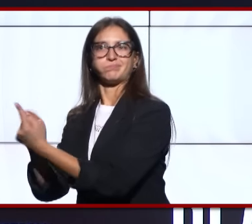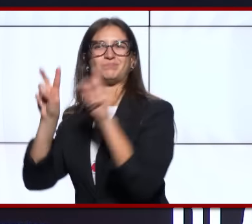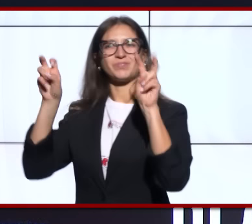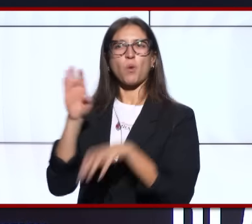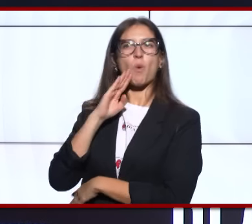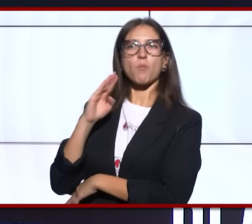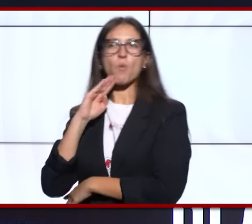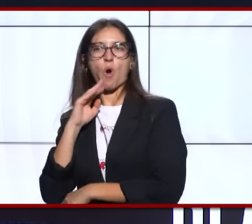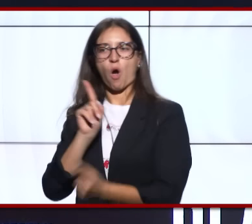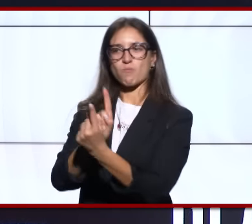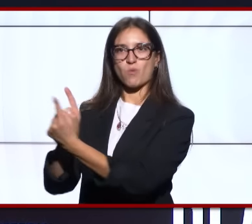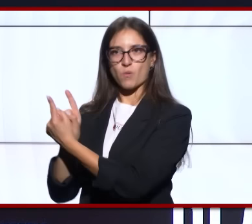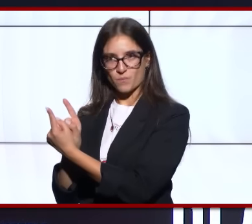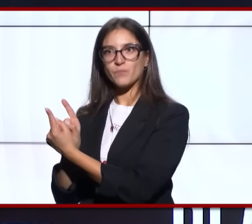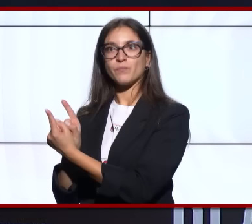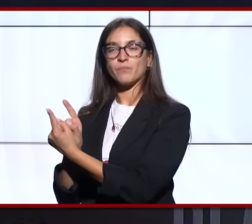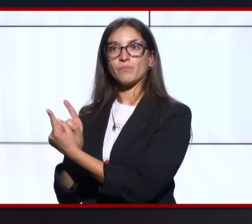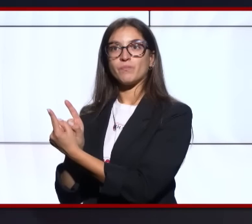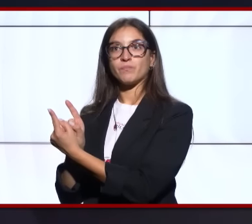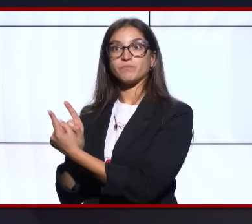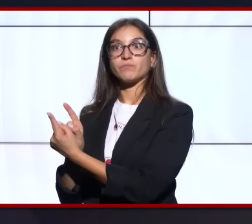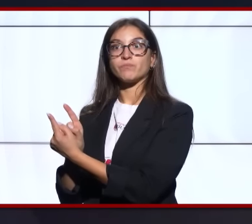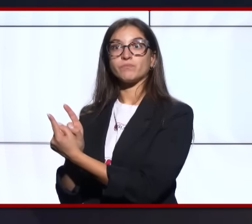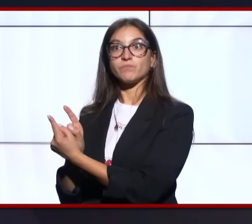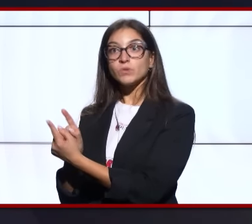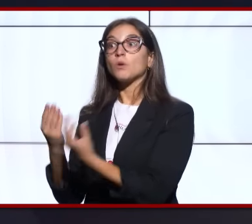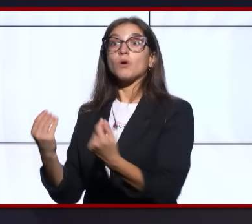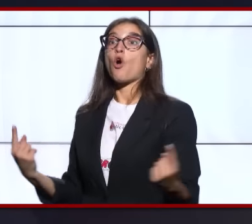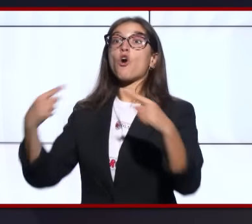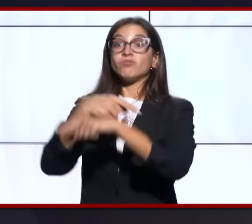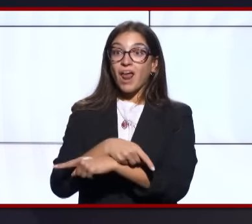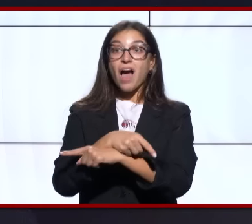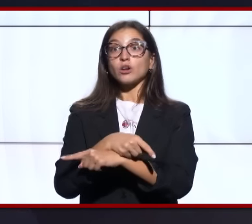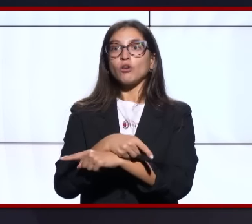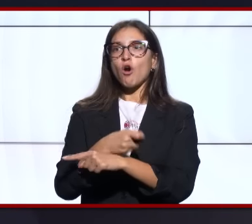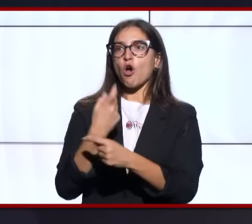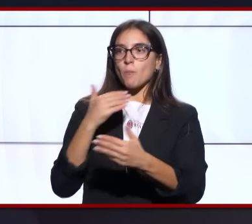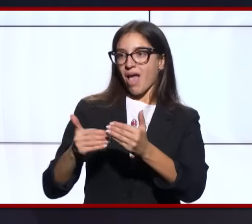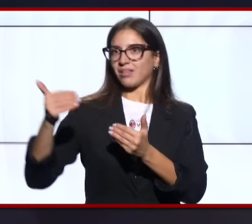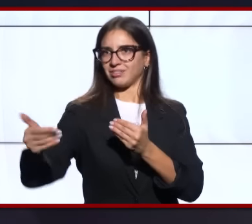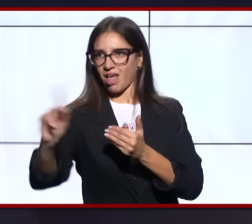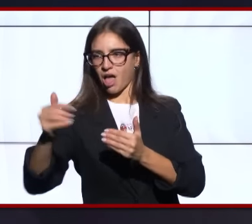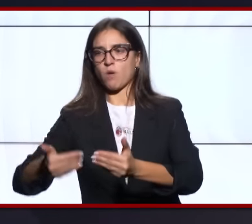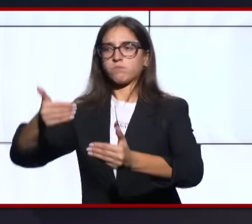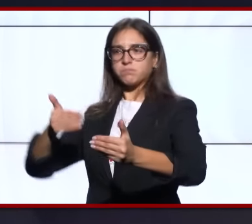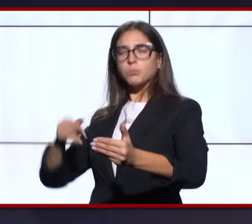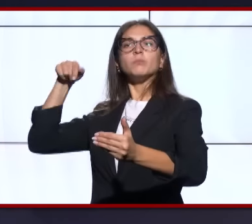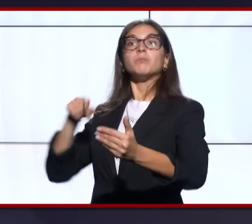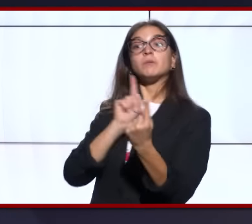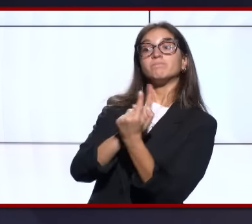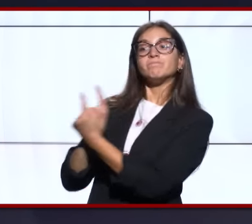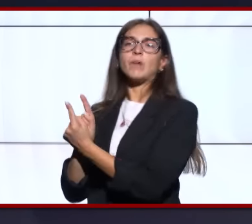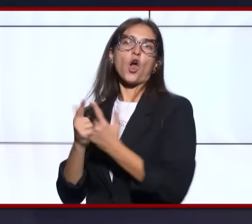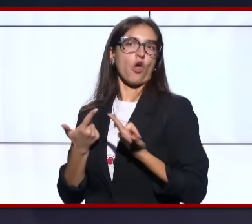è medo bloc eh Low Block non pressiona omo uomo Ma questo qui rischia tanto e